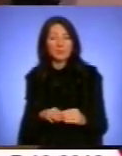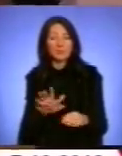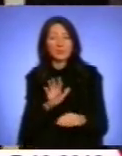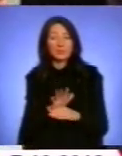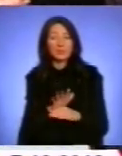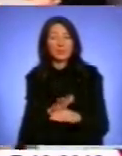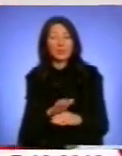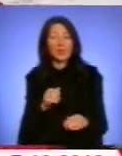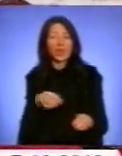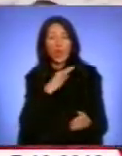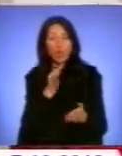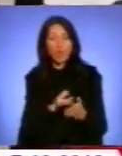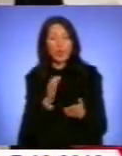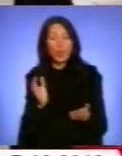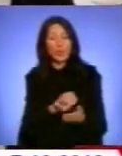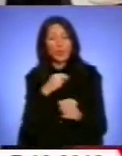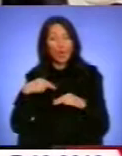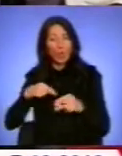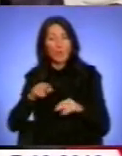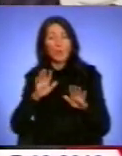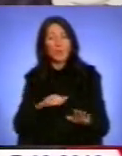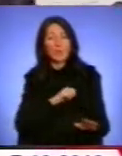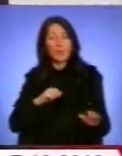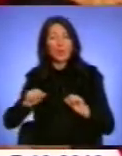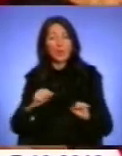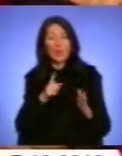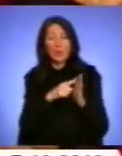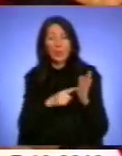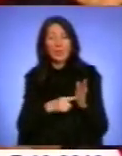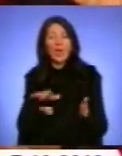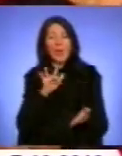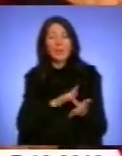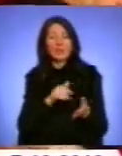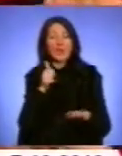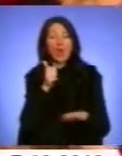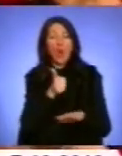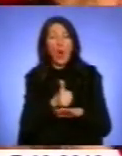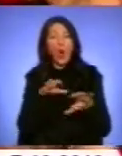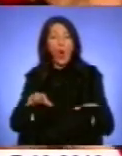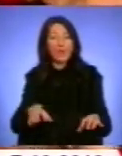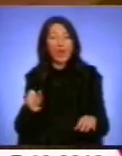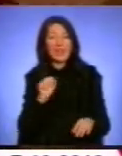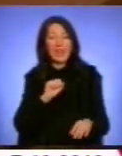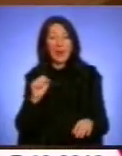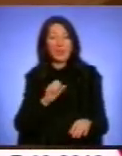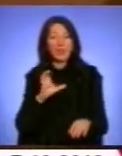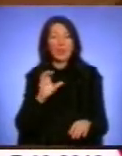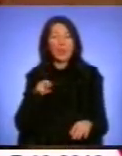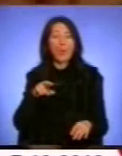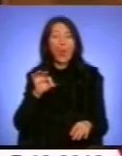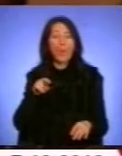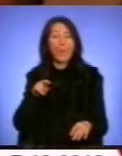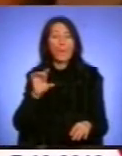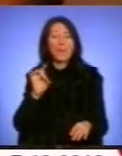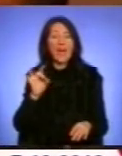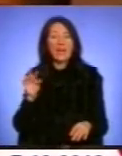призначення. Досвідом успішної роботи у місцевому самоврядуванні поділився міський голова Теребовлі Сергій Поперечний. Саме головне зараз в